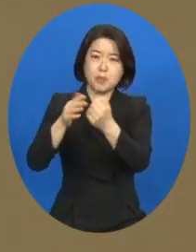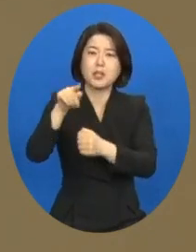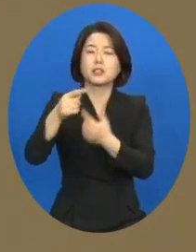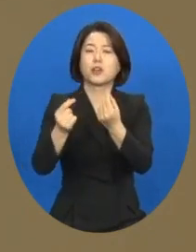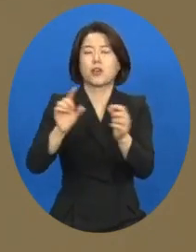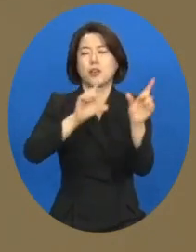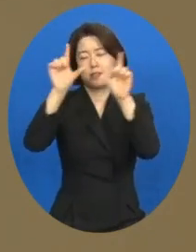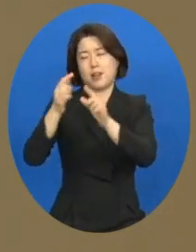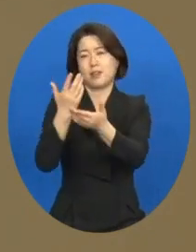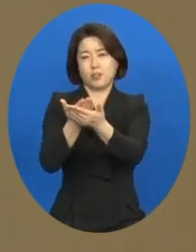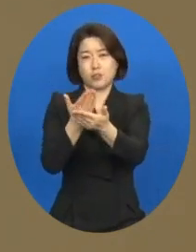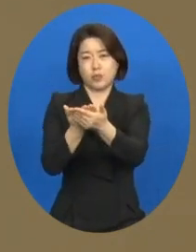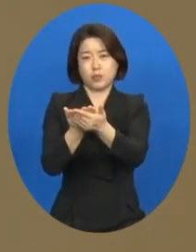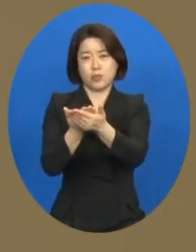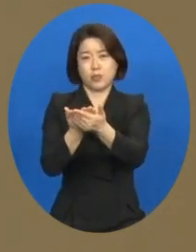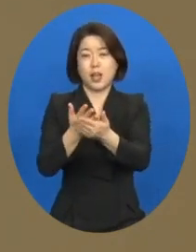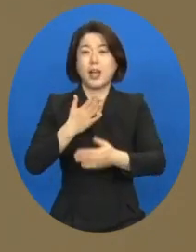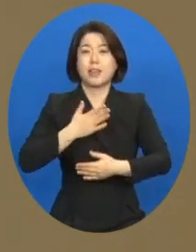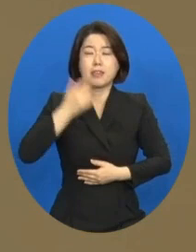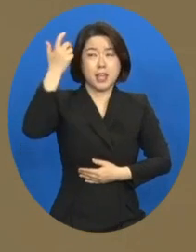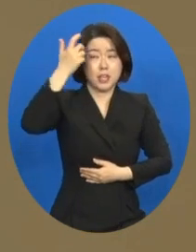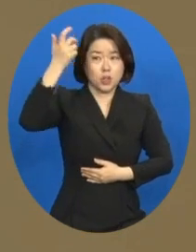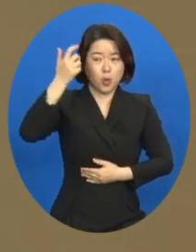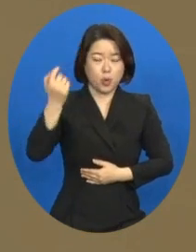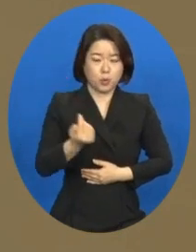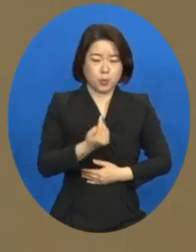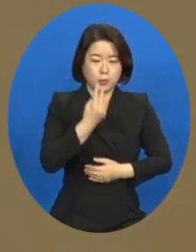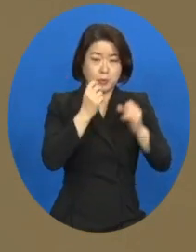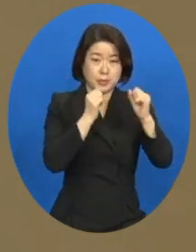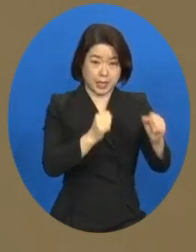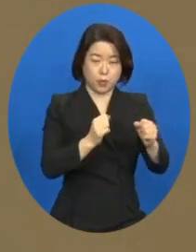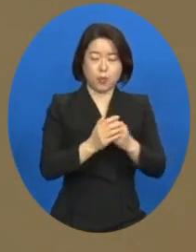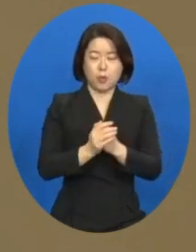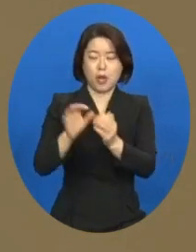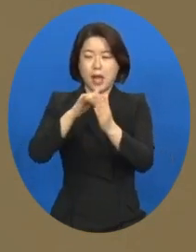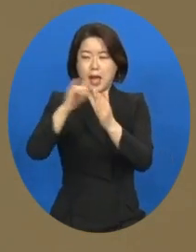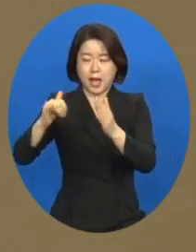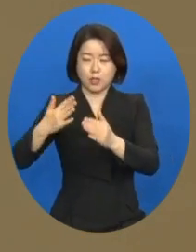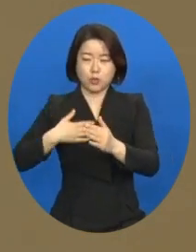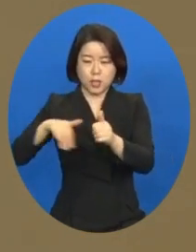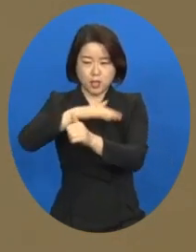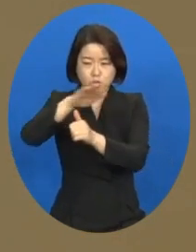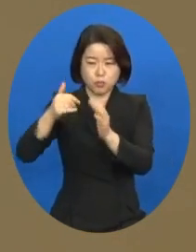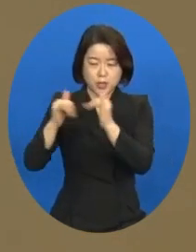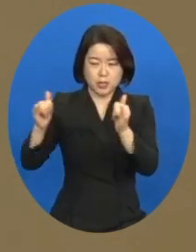살게 해주소서. 내 영혼도 살고 가족과 내 주위에